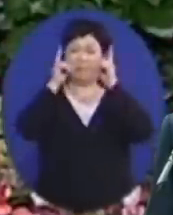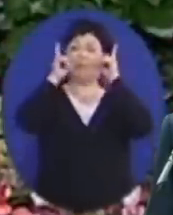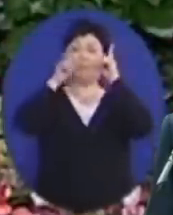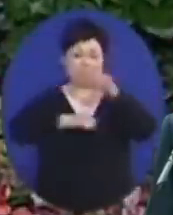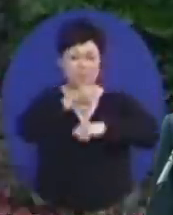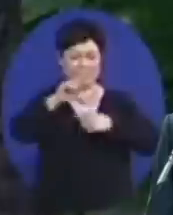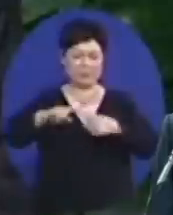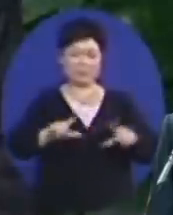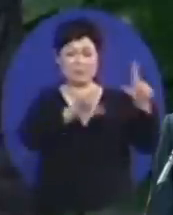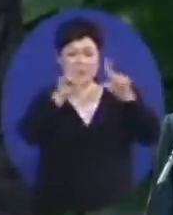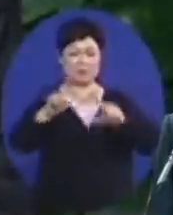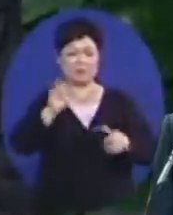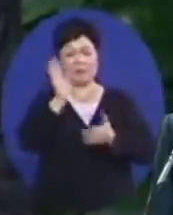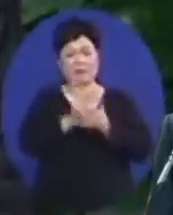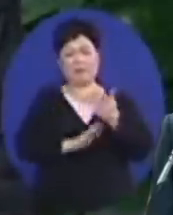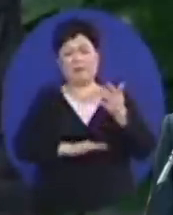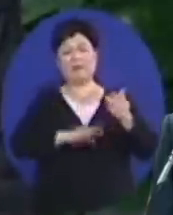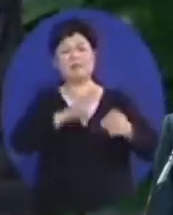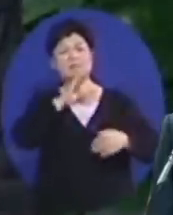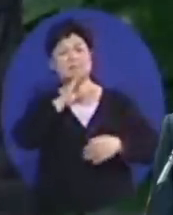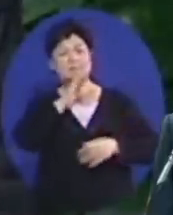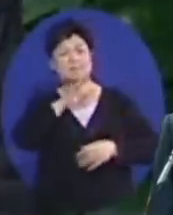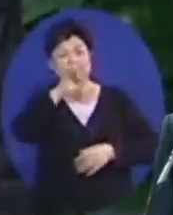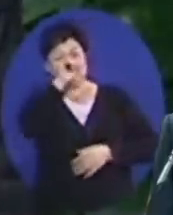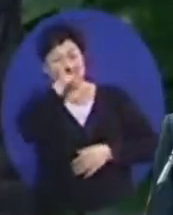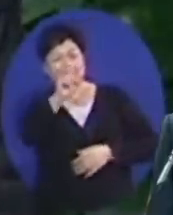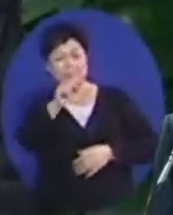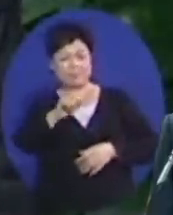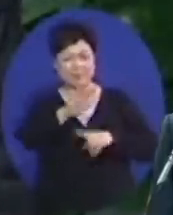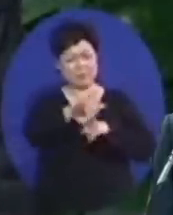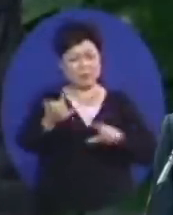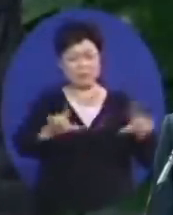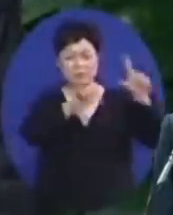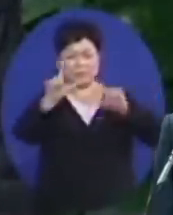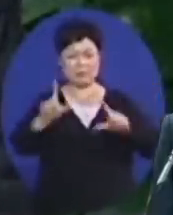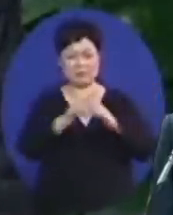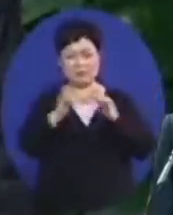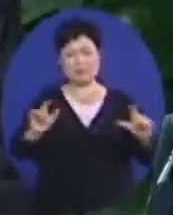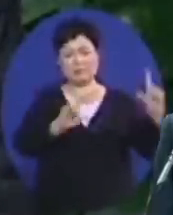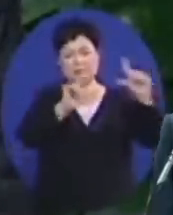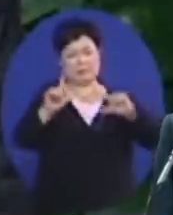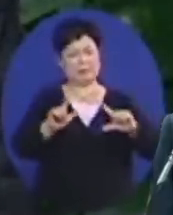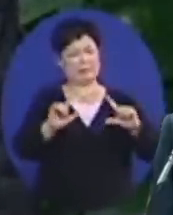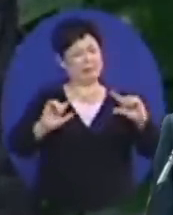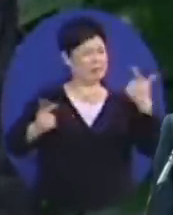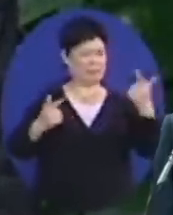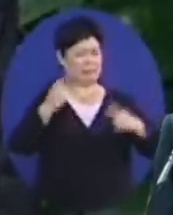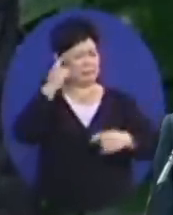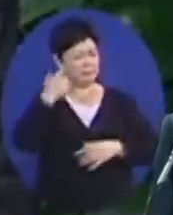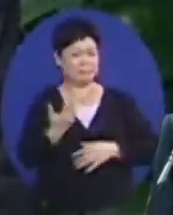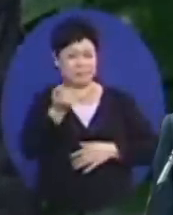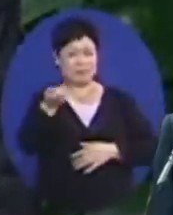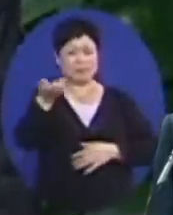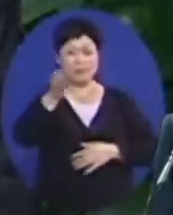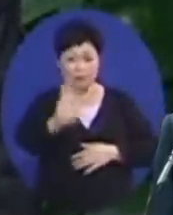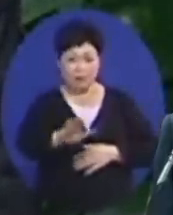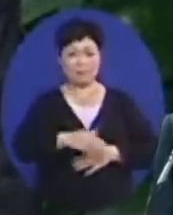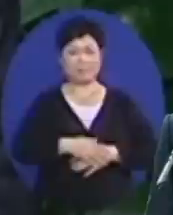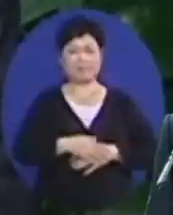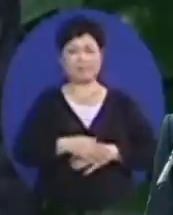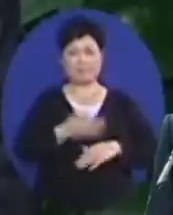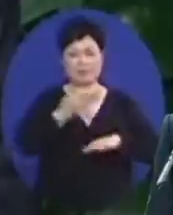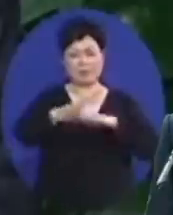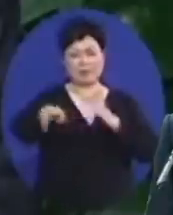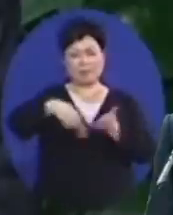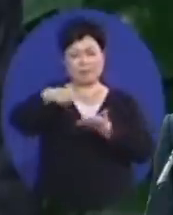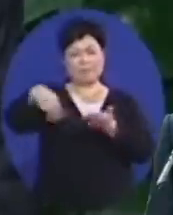사니 아, 이것이 사는 것이다. 농촌에서 사는 것은 인간 생활이 아니다. 그러나 그런 당남